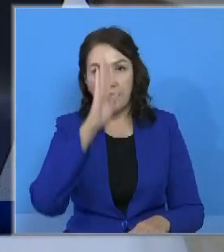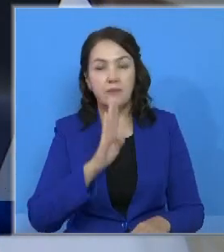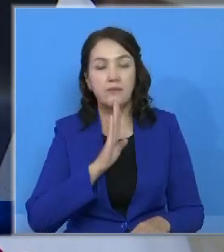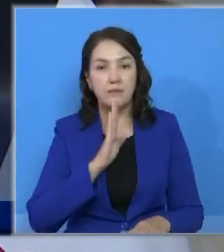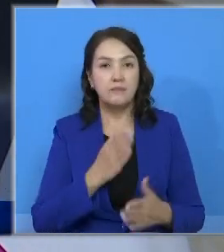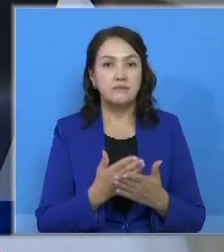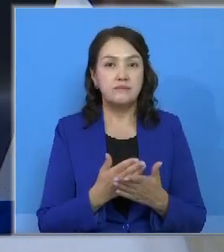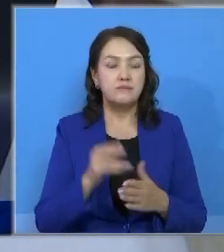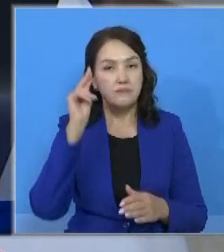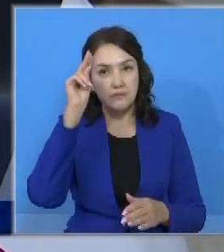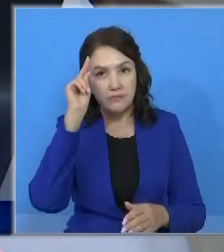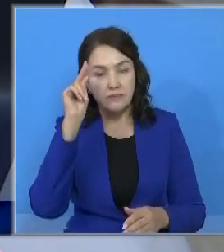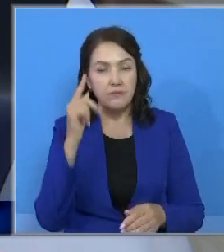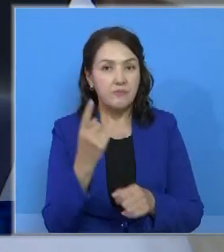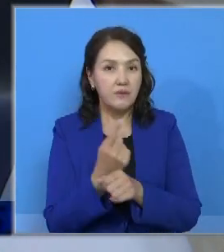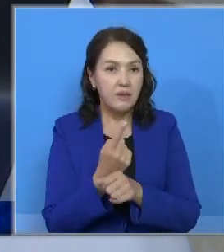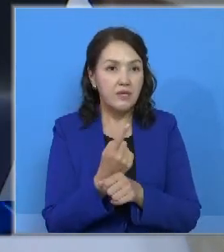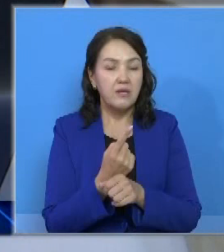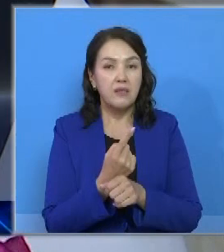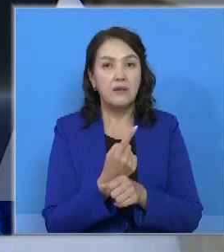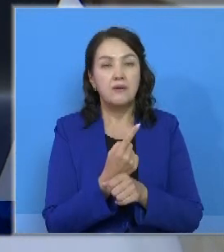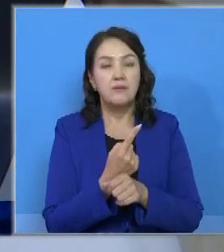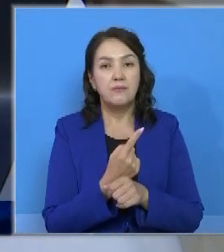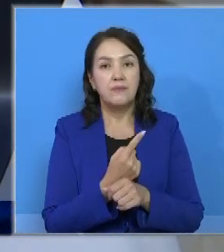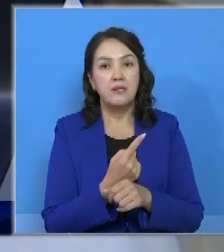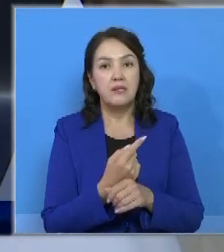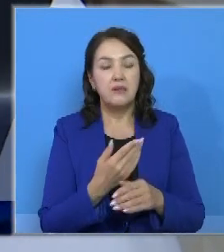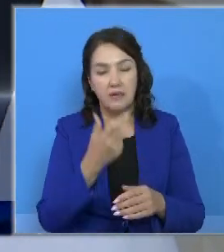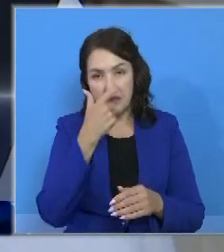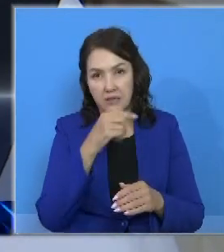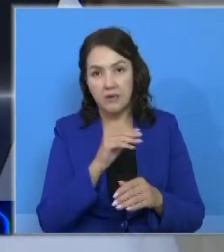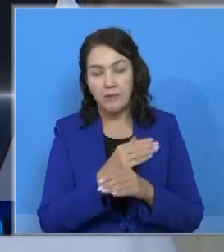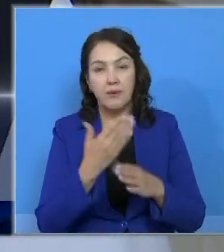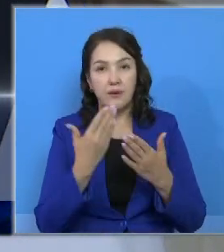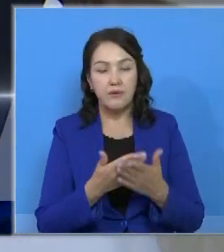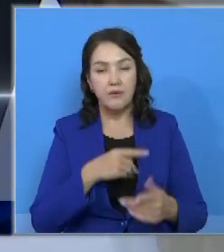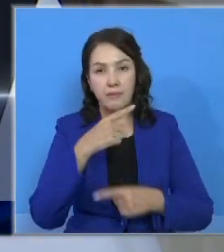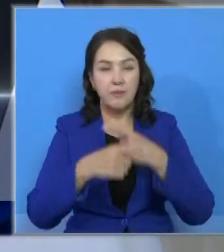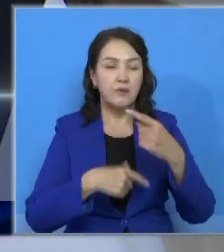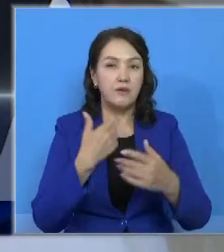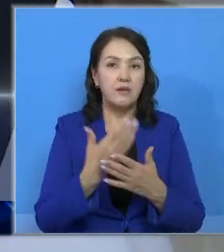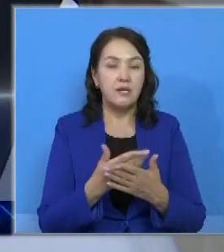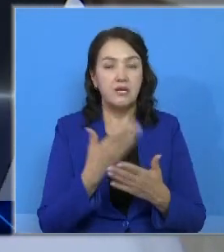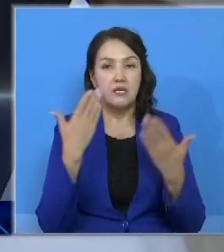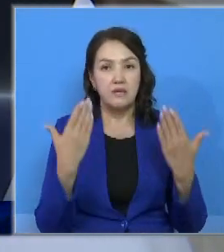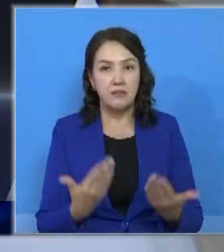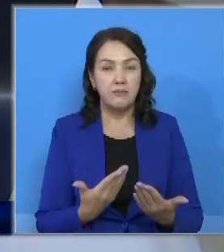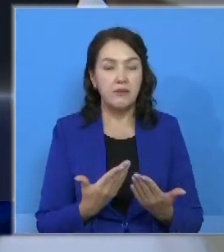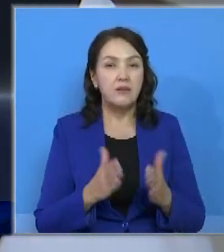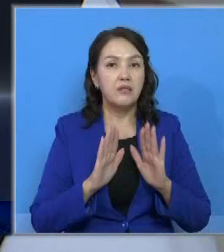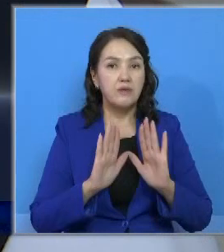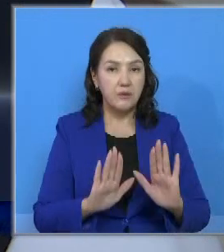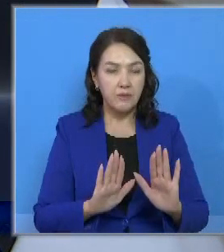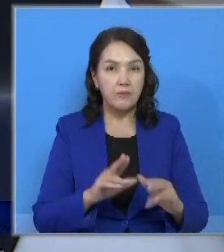которые учились, во-первых, заради себя, для своего будущего. И сегодня они не